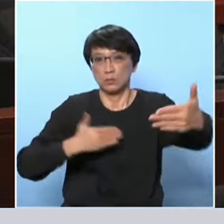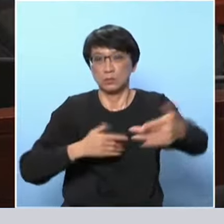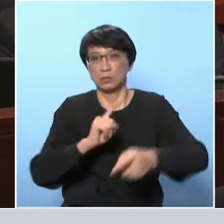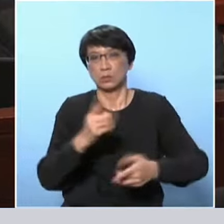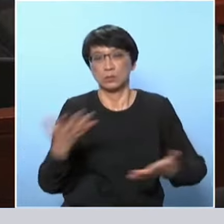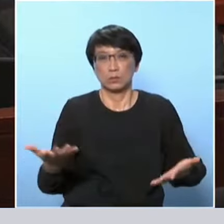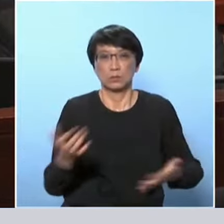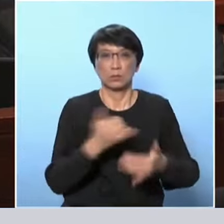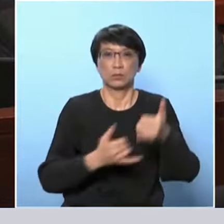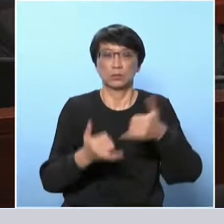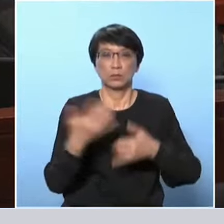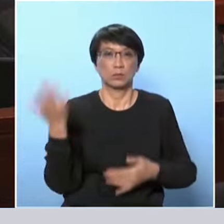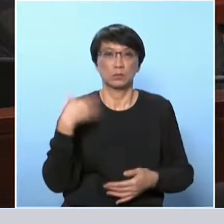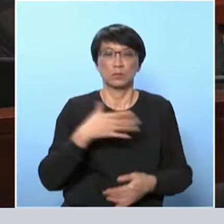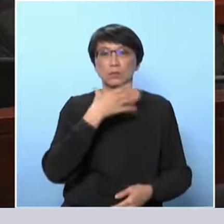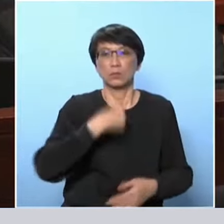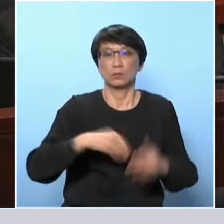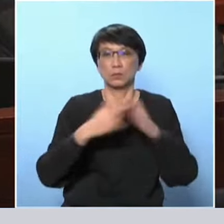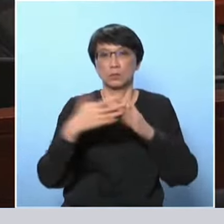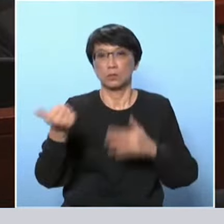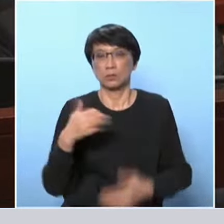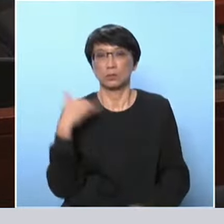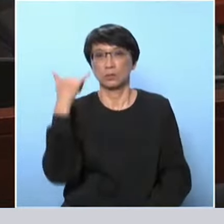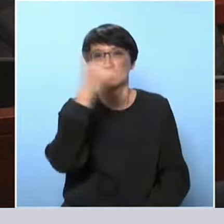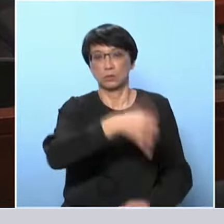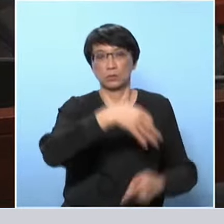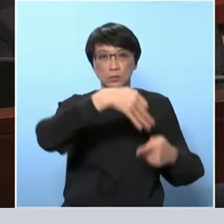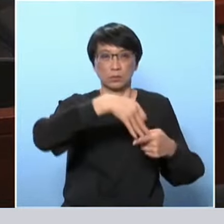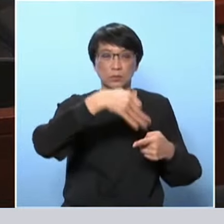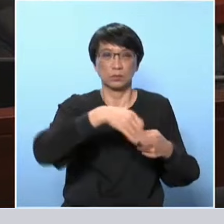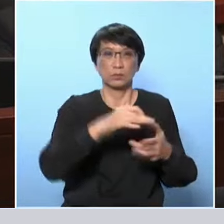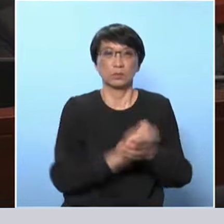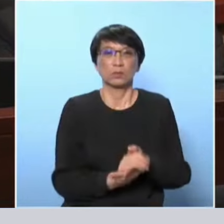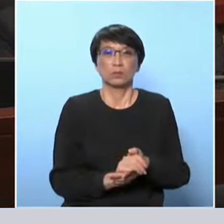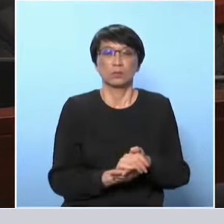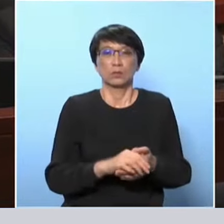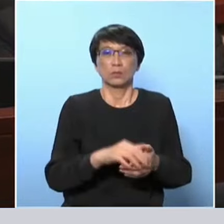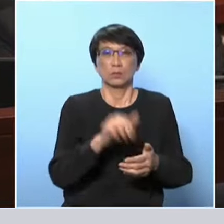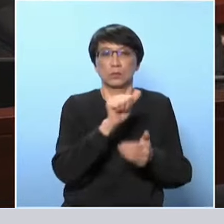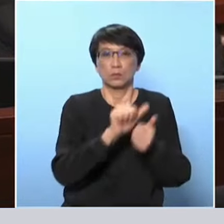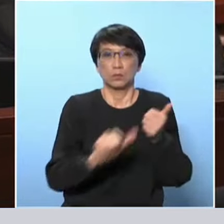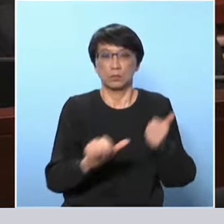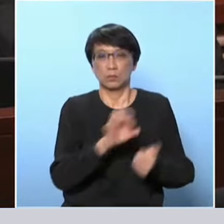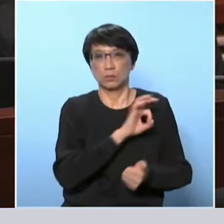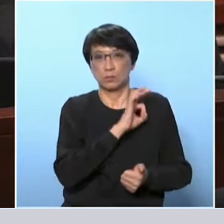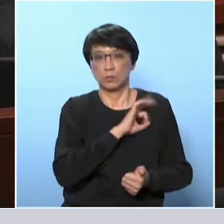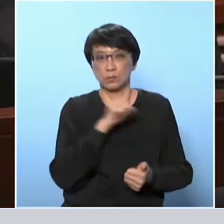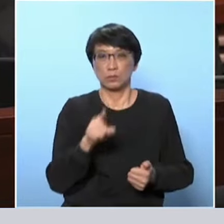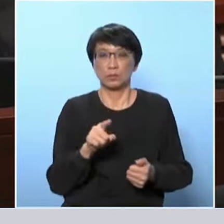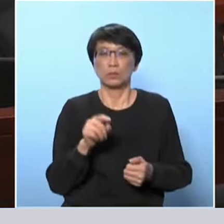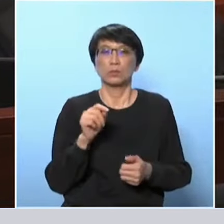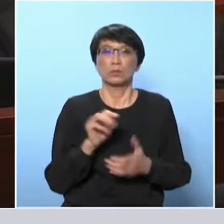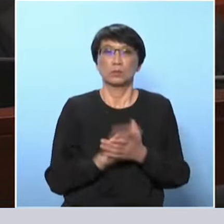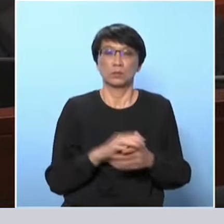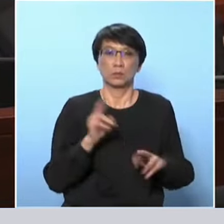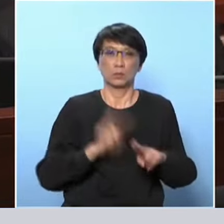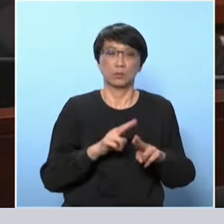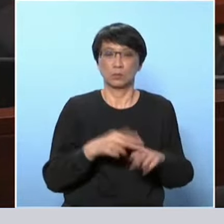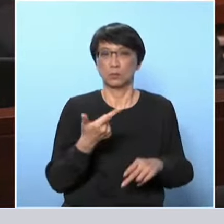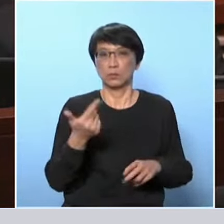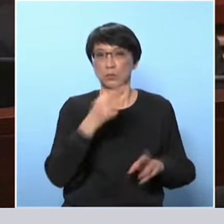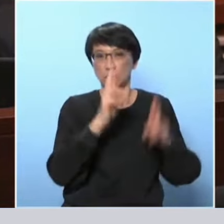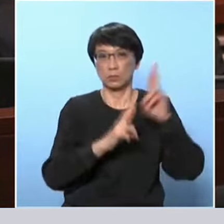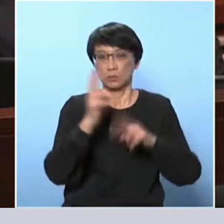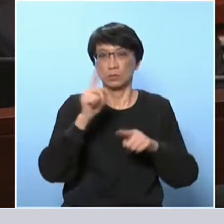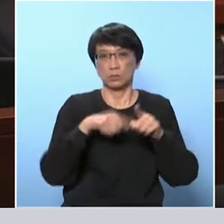舊年我有機會咧，同楊局長一齊去拜會咗深圳市委嘅相關嘅領導啦。咁我了解到其實我內地好多省市，尤其